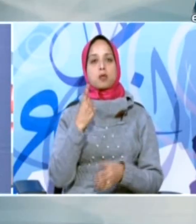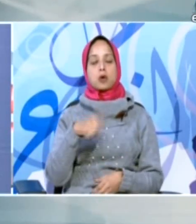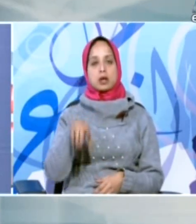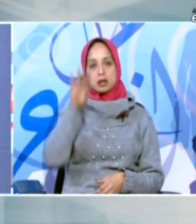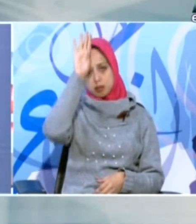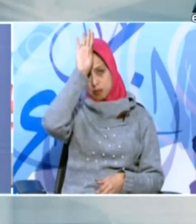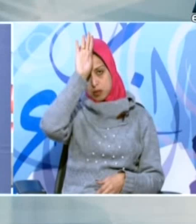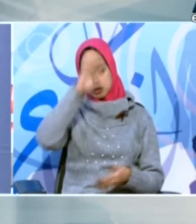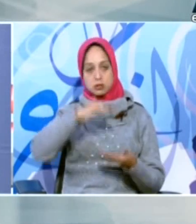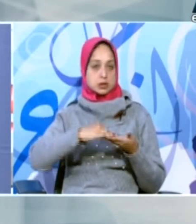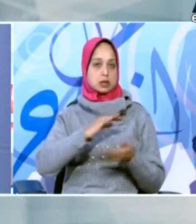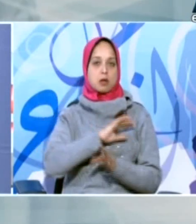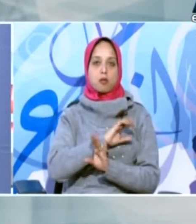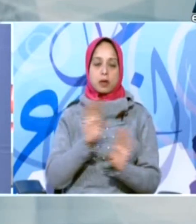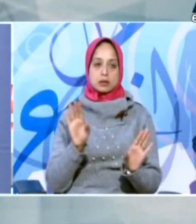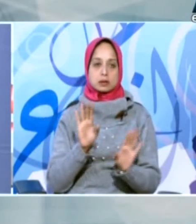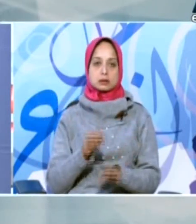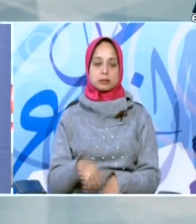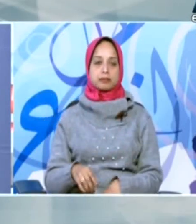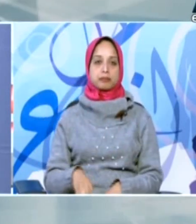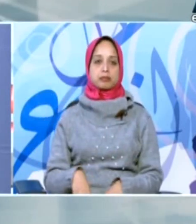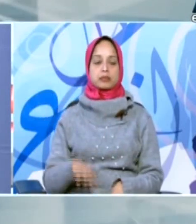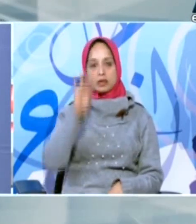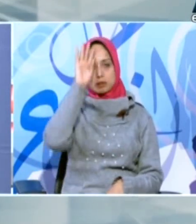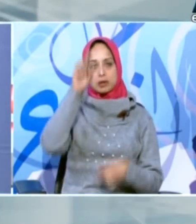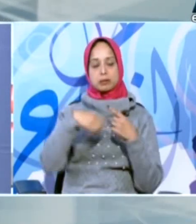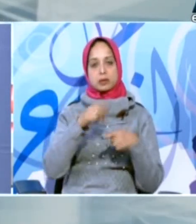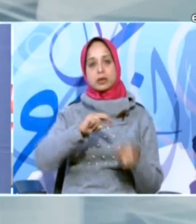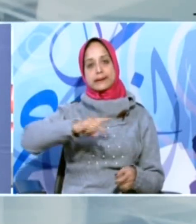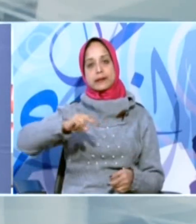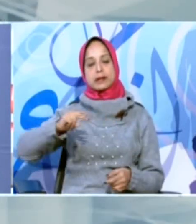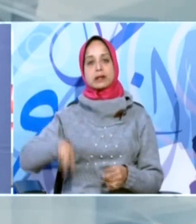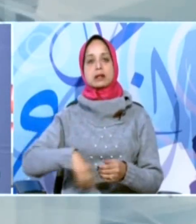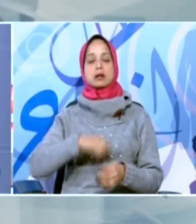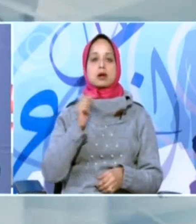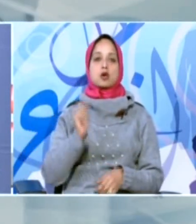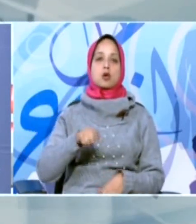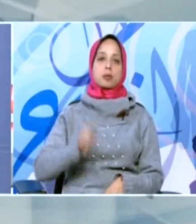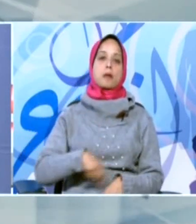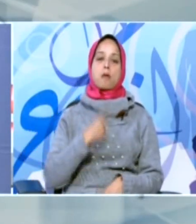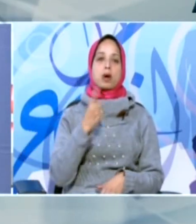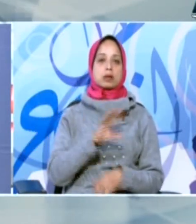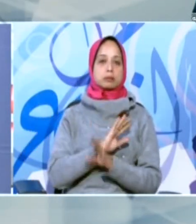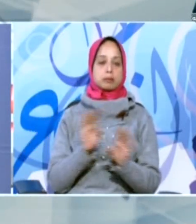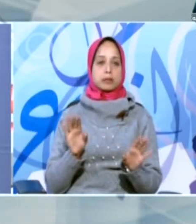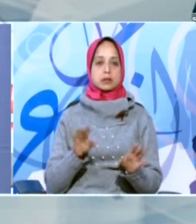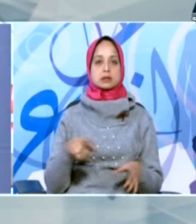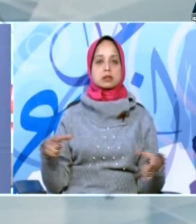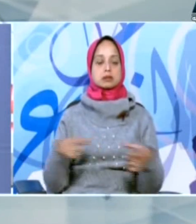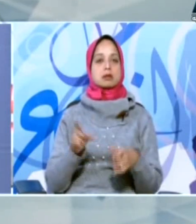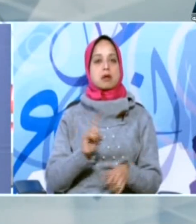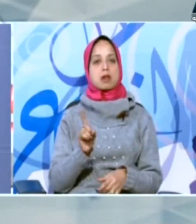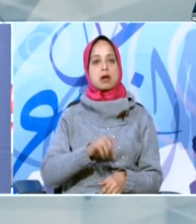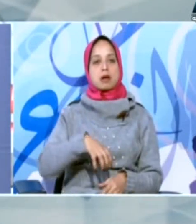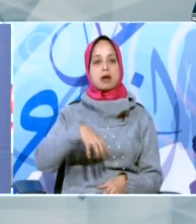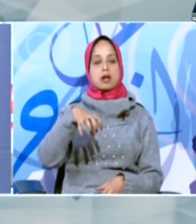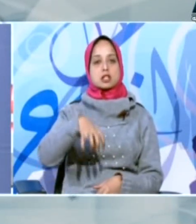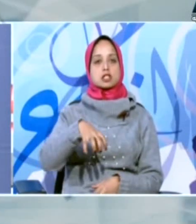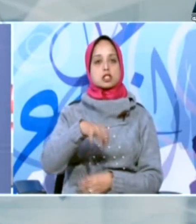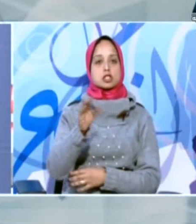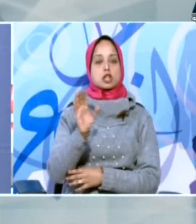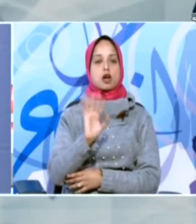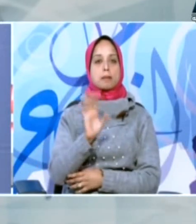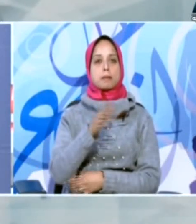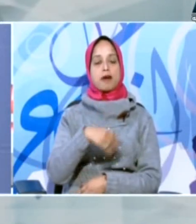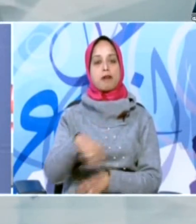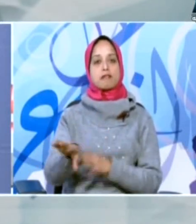معينه. طبعا الراجل ده قال لك تغير لصالح النظام الاوتوقراطي او الحكم الفردي. عمل ايه؟ حل البرلمان الوفدي. طب وفين